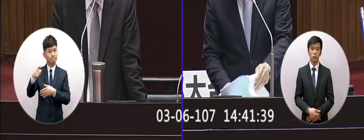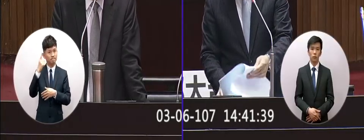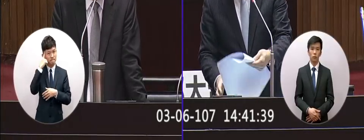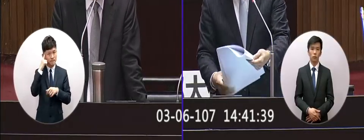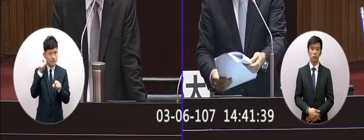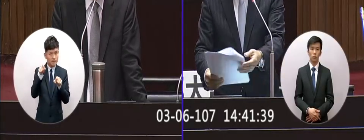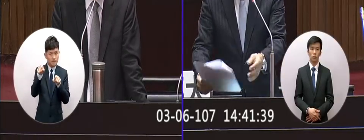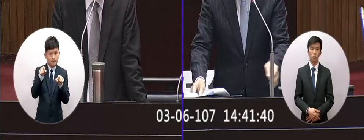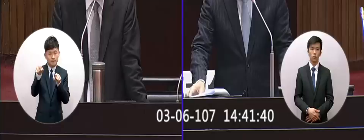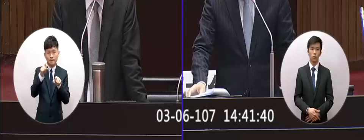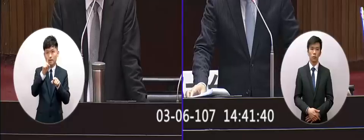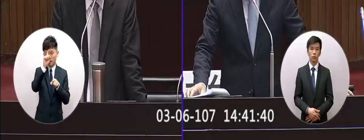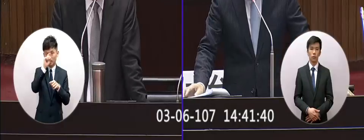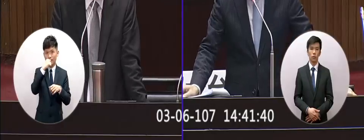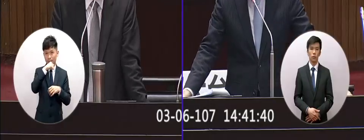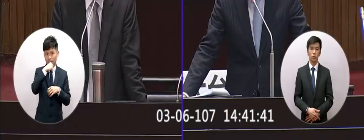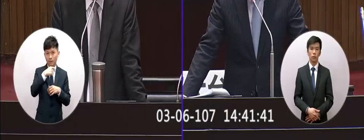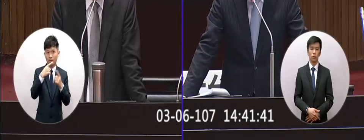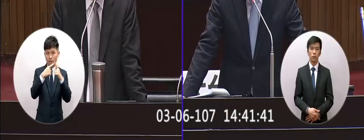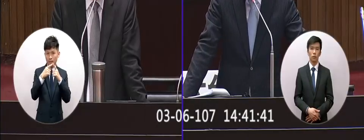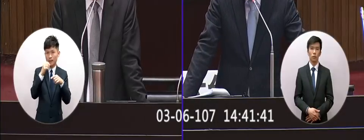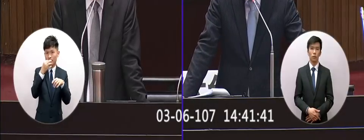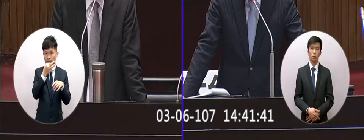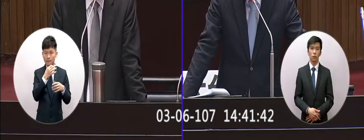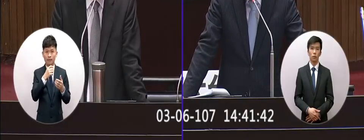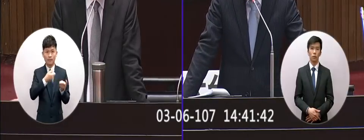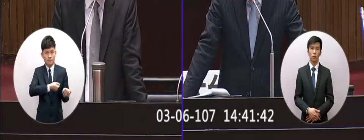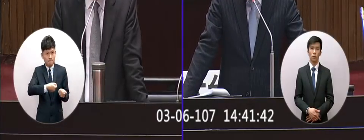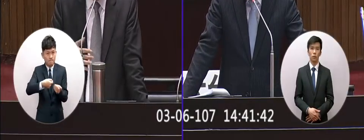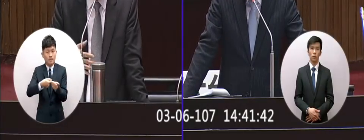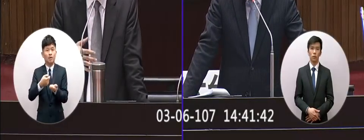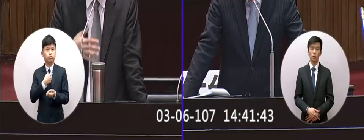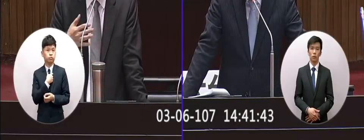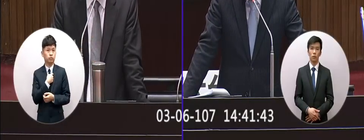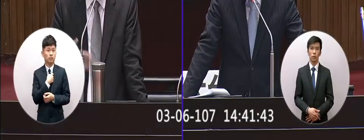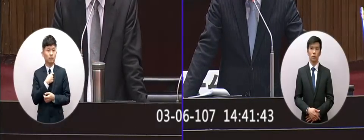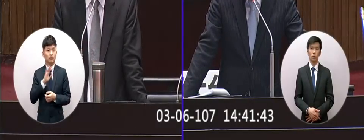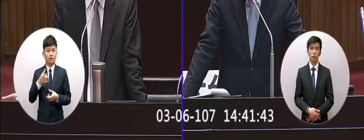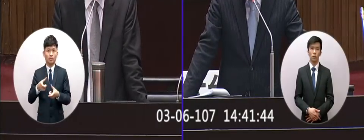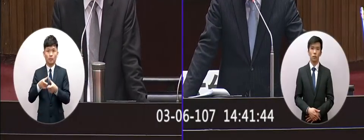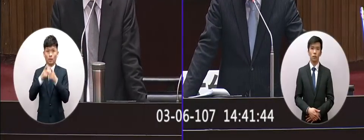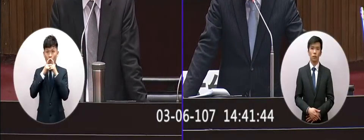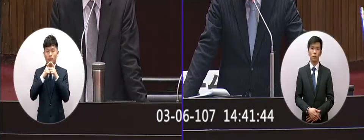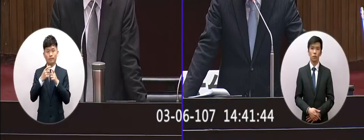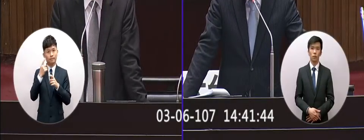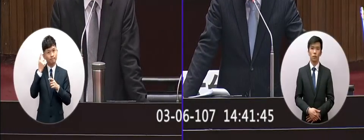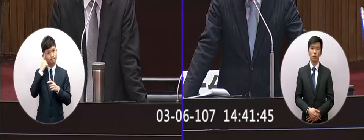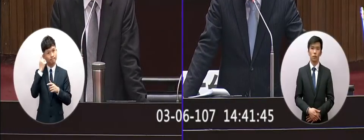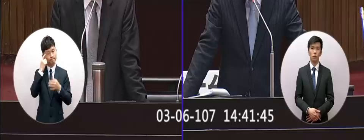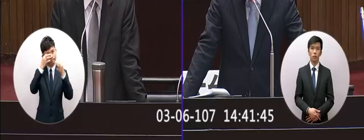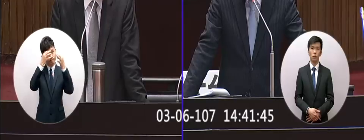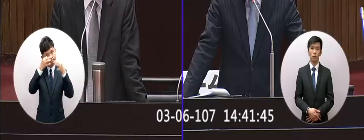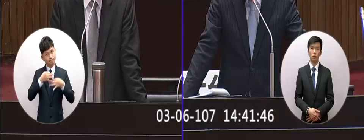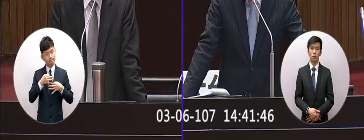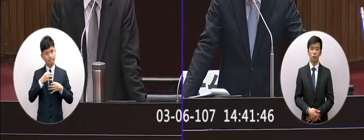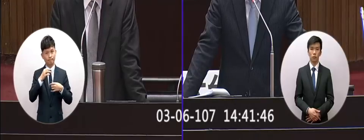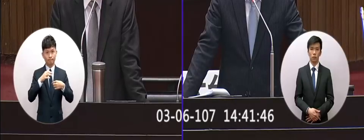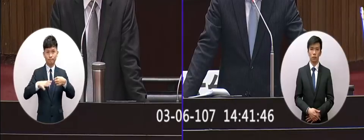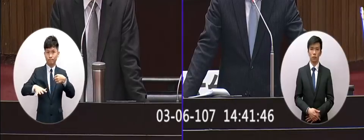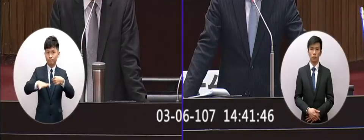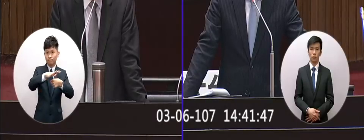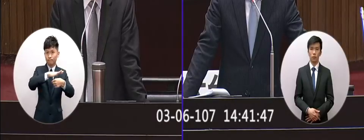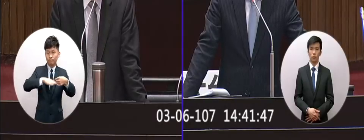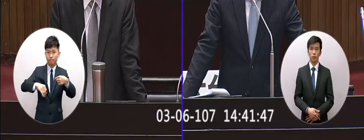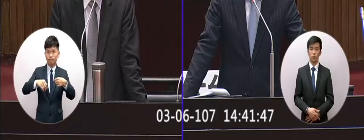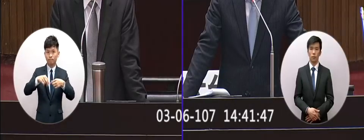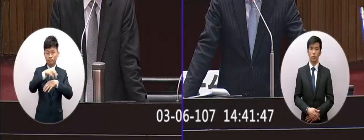想要进一步拉拢台湾的资源。那可是呢，我们也必须要回过头来看一看目前啊整个台湾